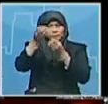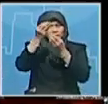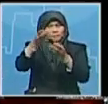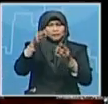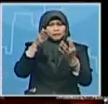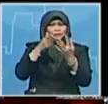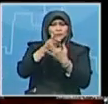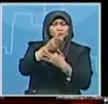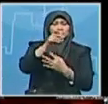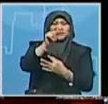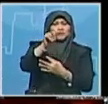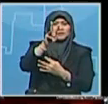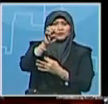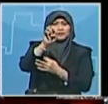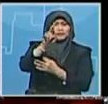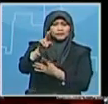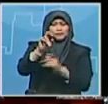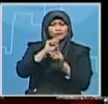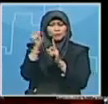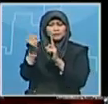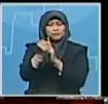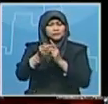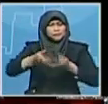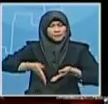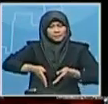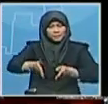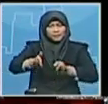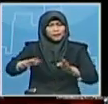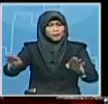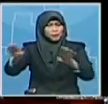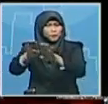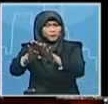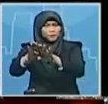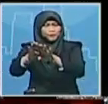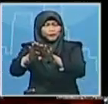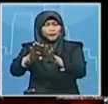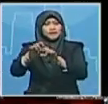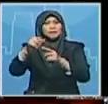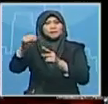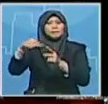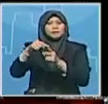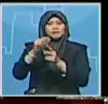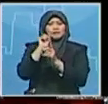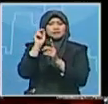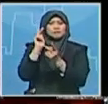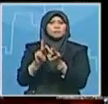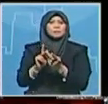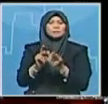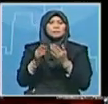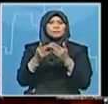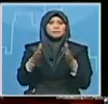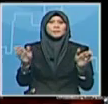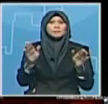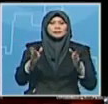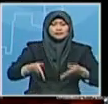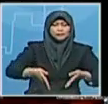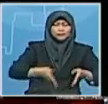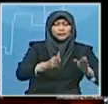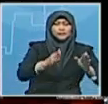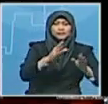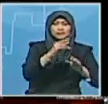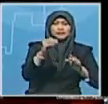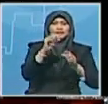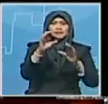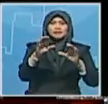kita. Keadaan dan jalan-jalan yang ditutup dan bila keadaan jalan itu boleh dibuka balik dan juga